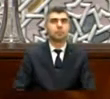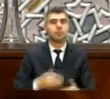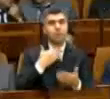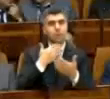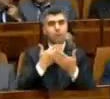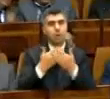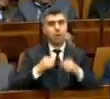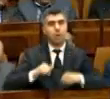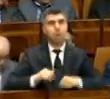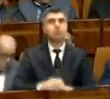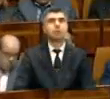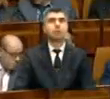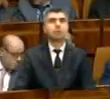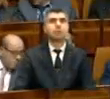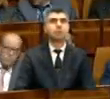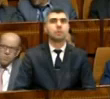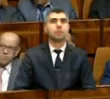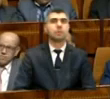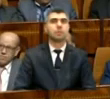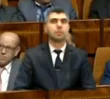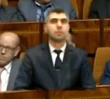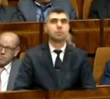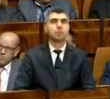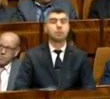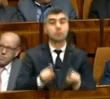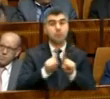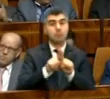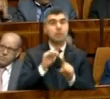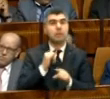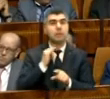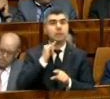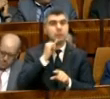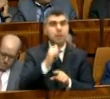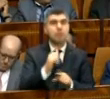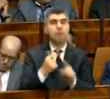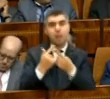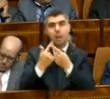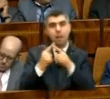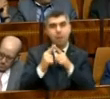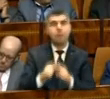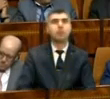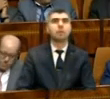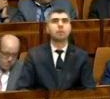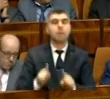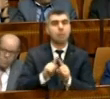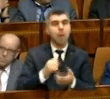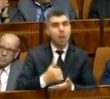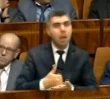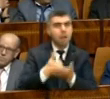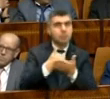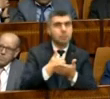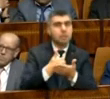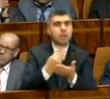شكرا سيد الوزير، ولكن هذا دائما في اطار تشجيع وتحفيز هذا الحصه